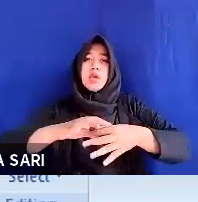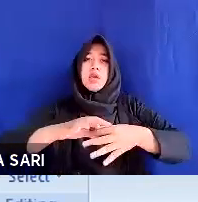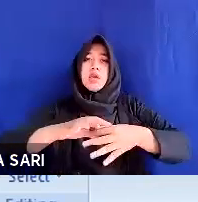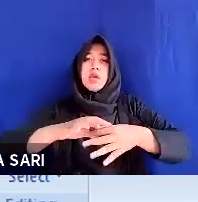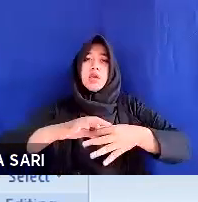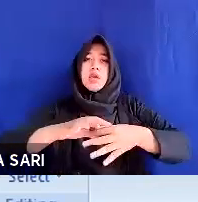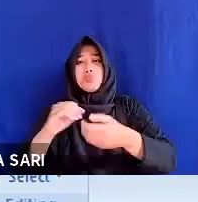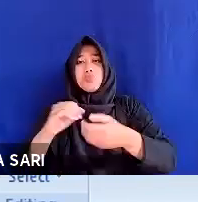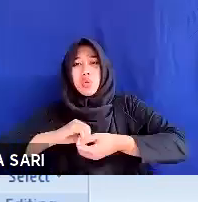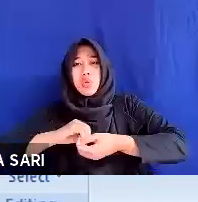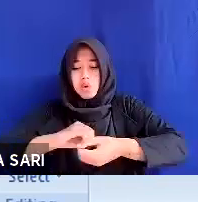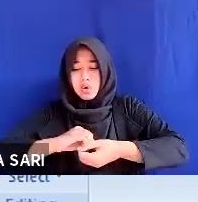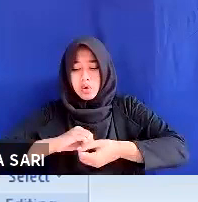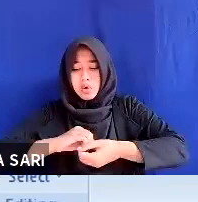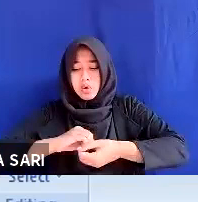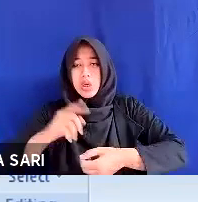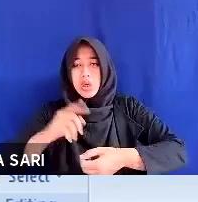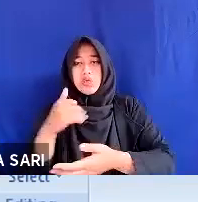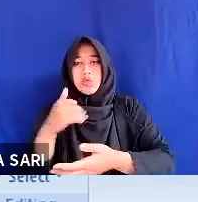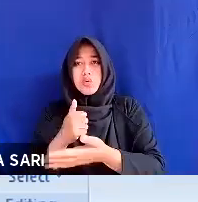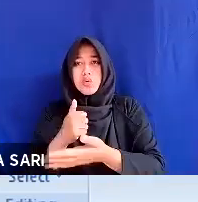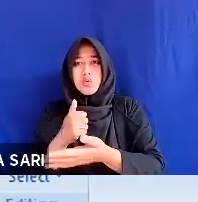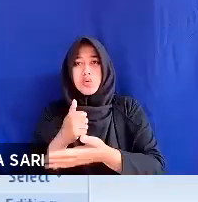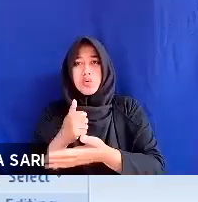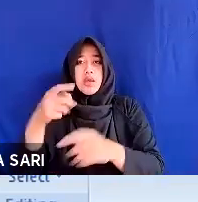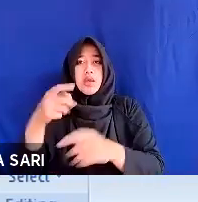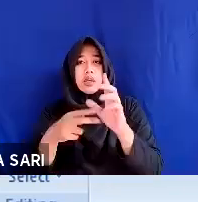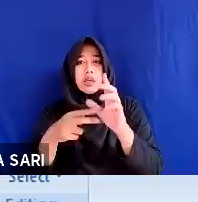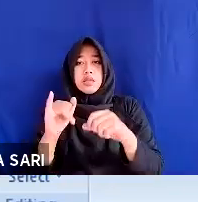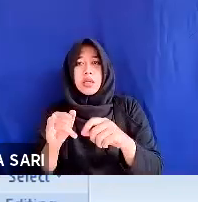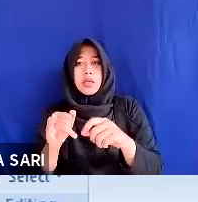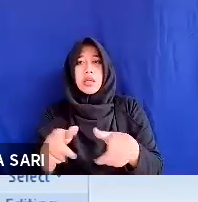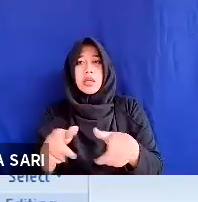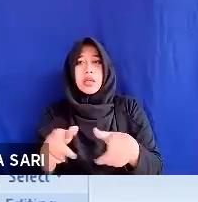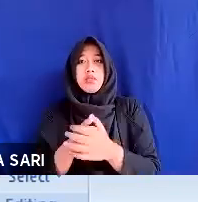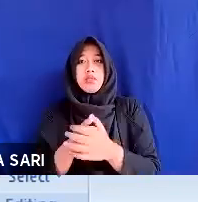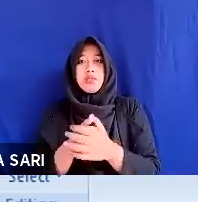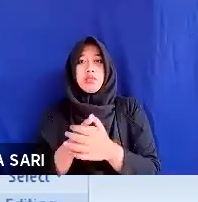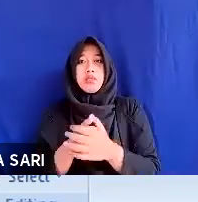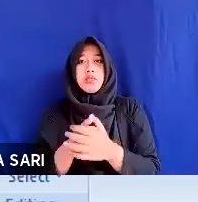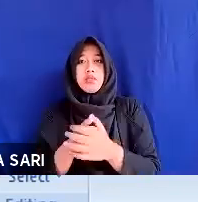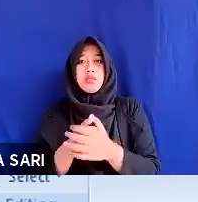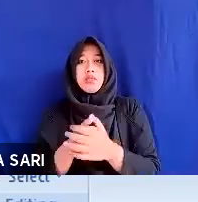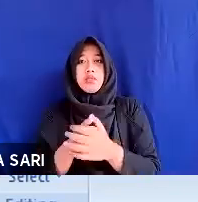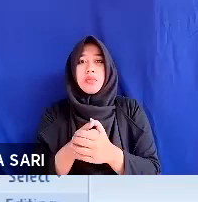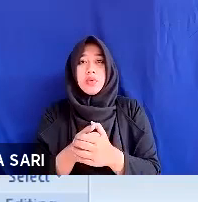dari hidup dan kehidupan. Nah, masih belum saya ganti nih.